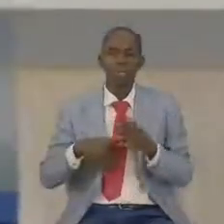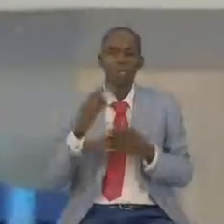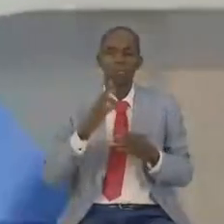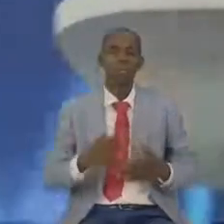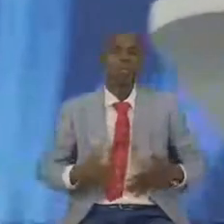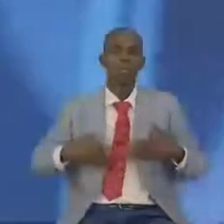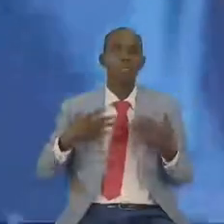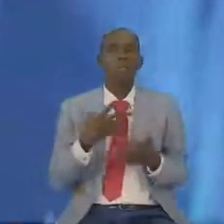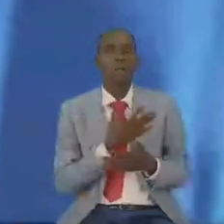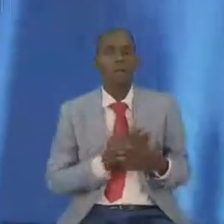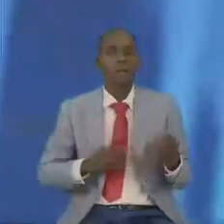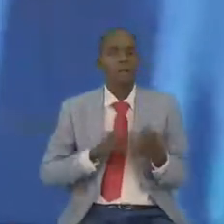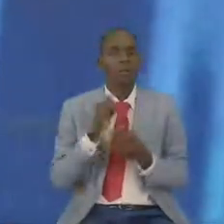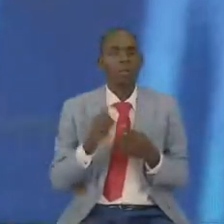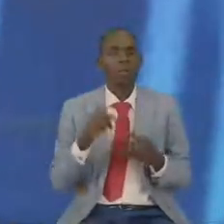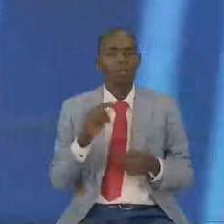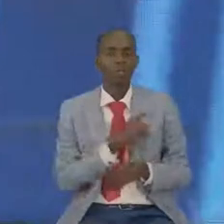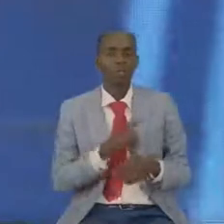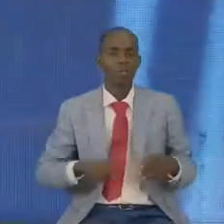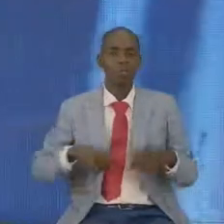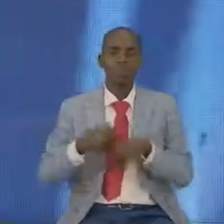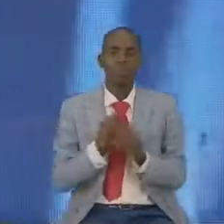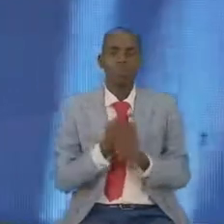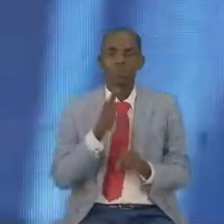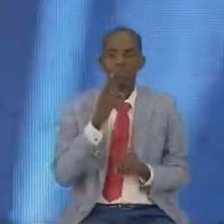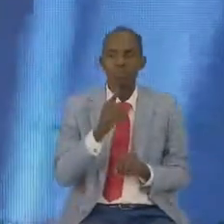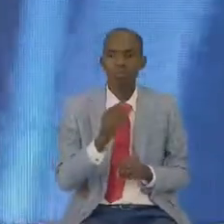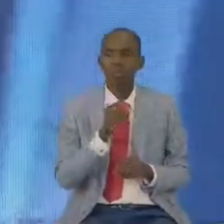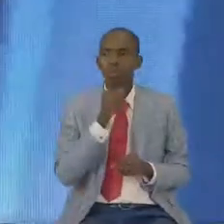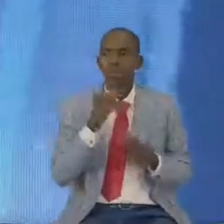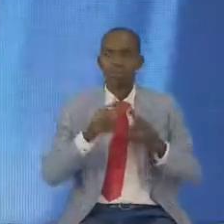Et lorsque le Seigneur...